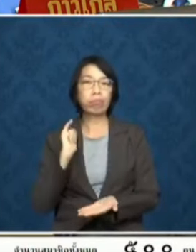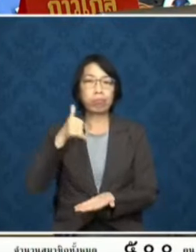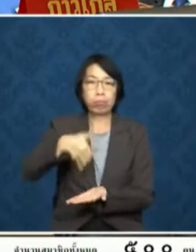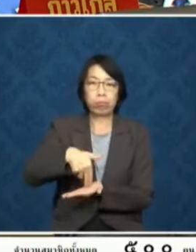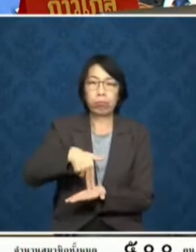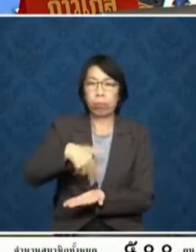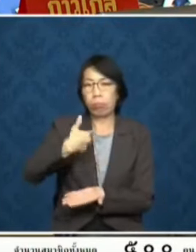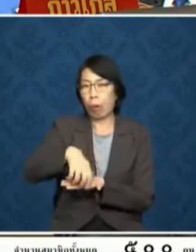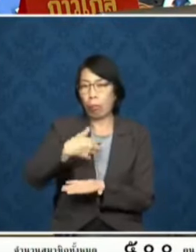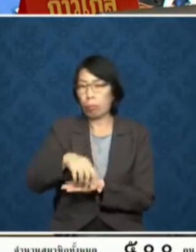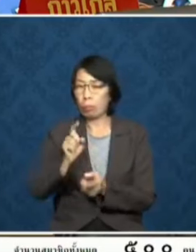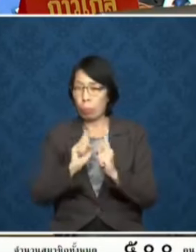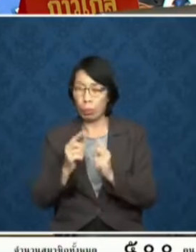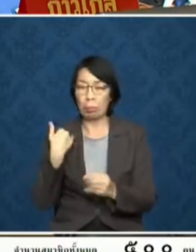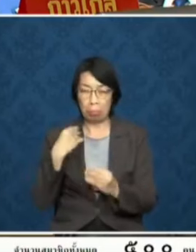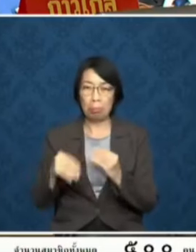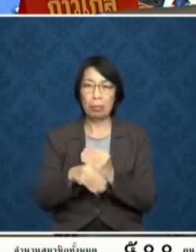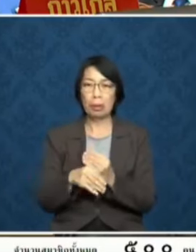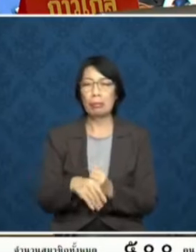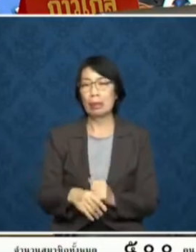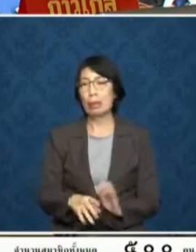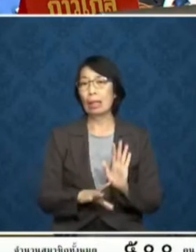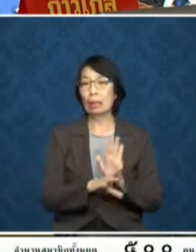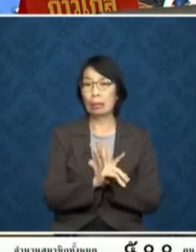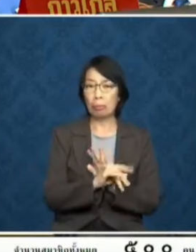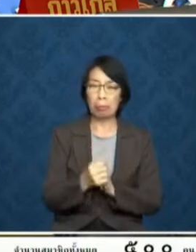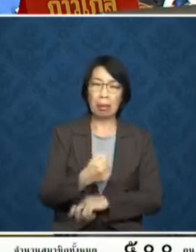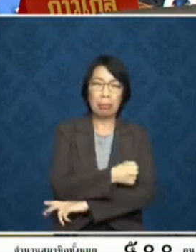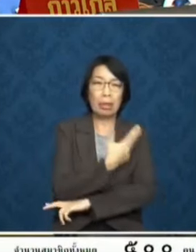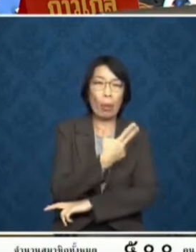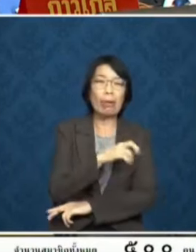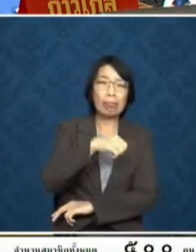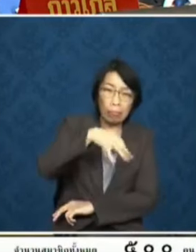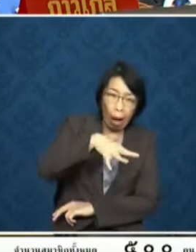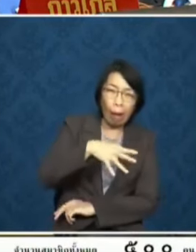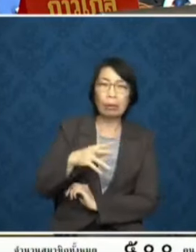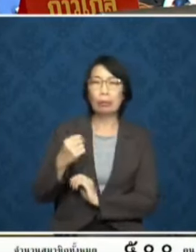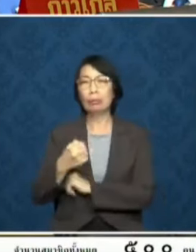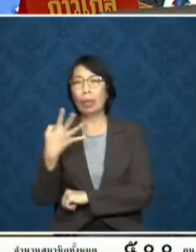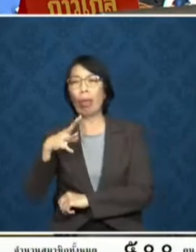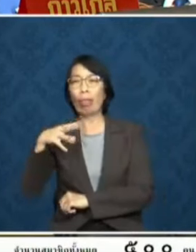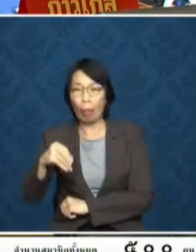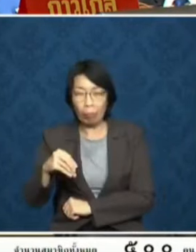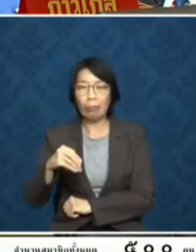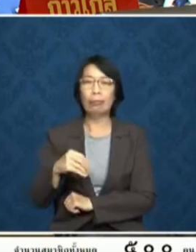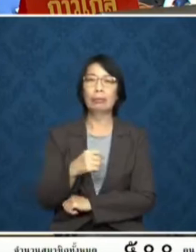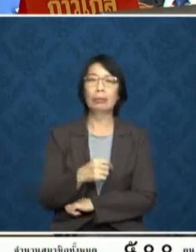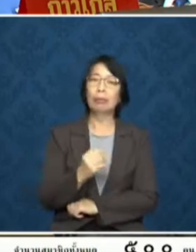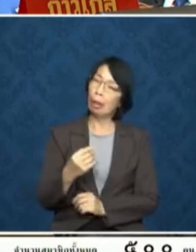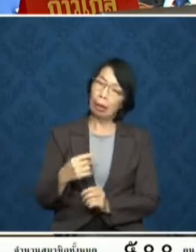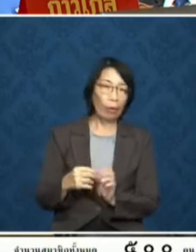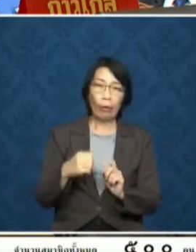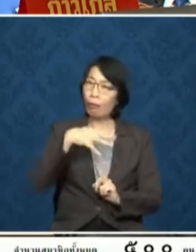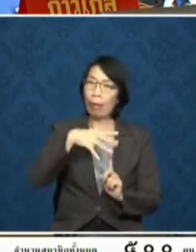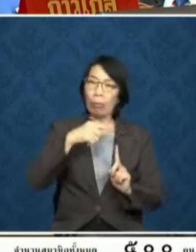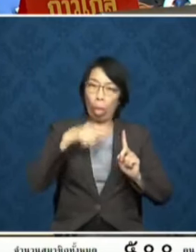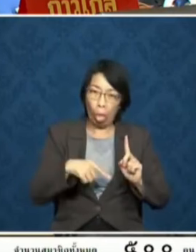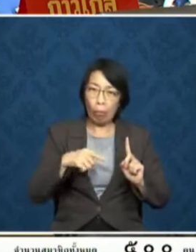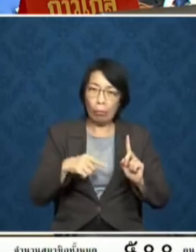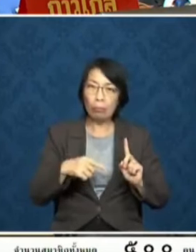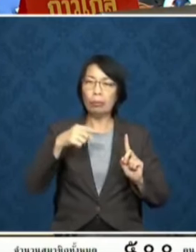เนี่ยในบริเวณพื้นที่สัตหีบเนี่ย3วันติด4วันดับนะคะสร้างปัญหากระแสไฟฟ้าตกบ่อยดับบ่อย